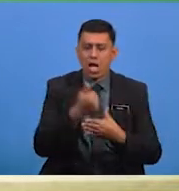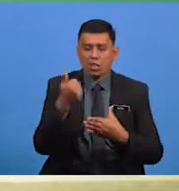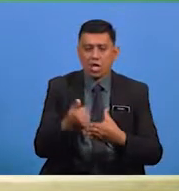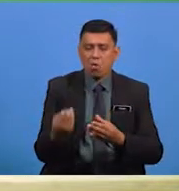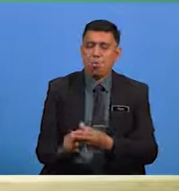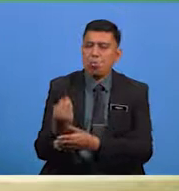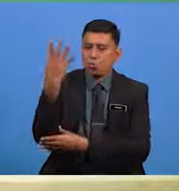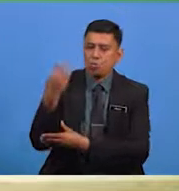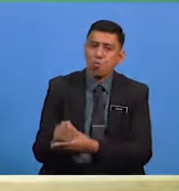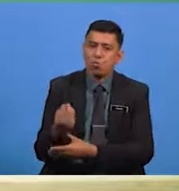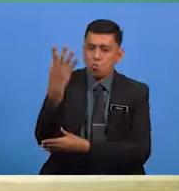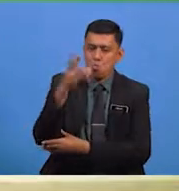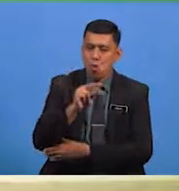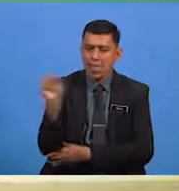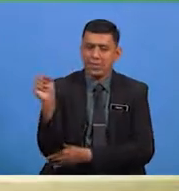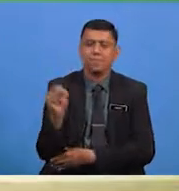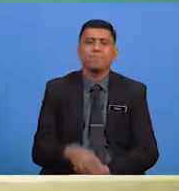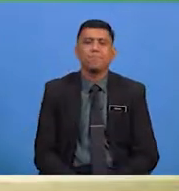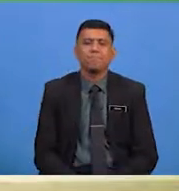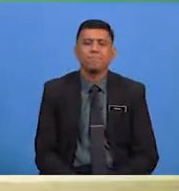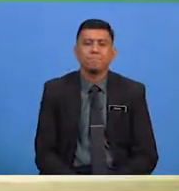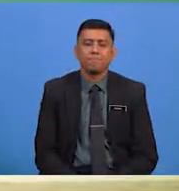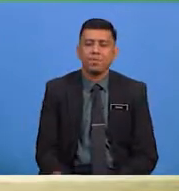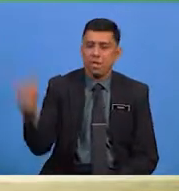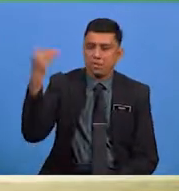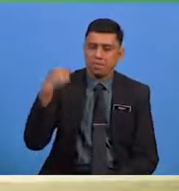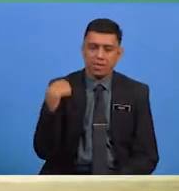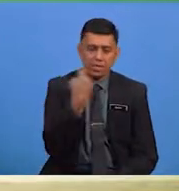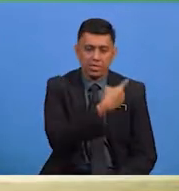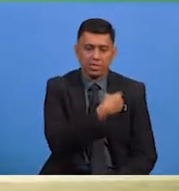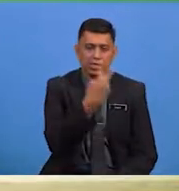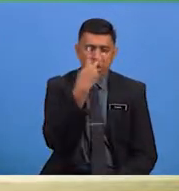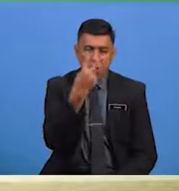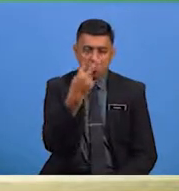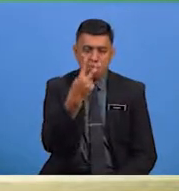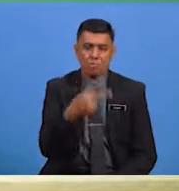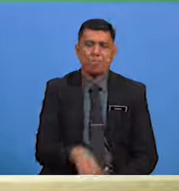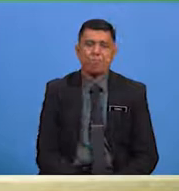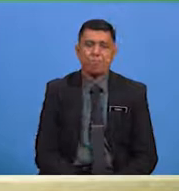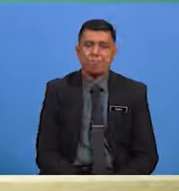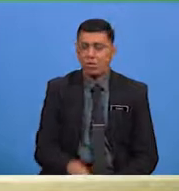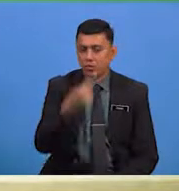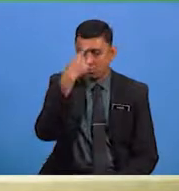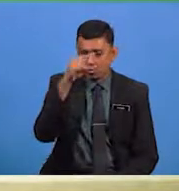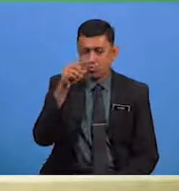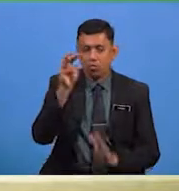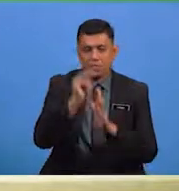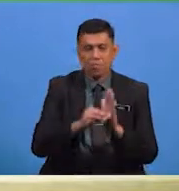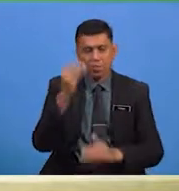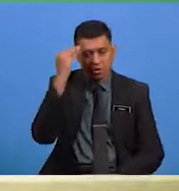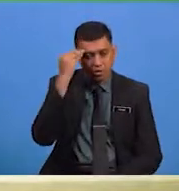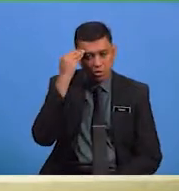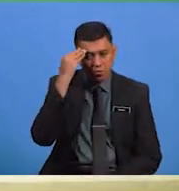mahupun tumbuh-tumbuhan. Mari kita lihat paparan untuk mengetahui